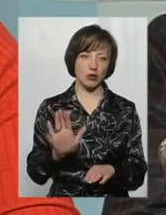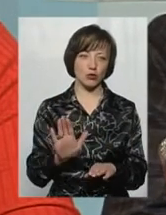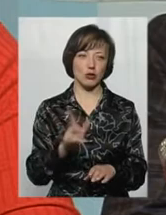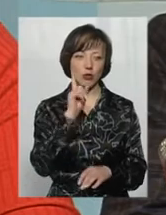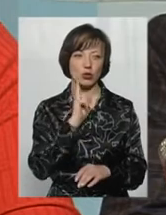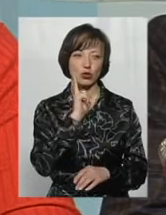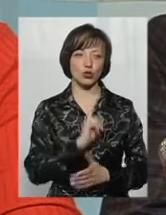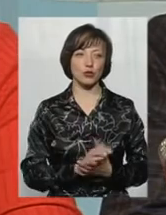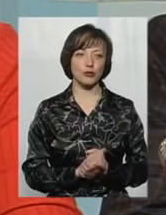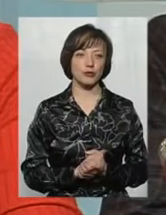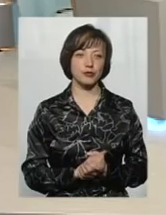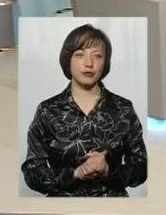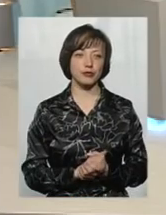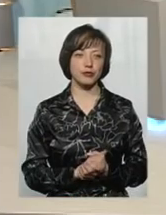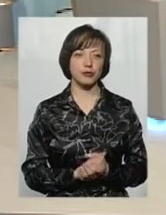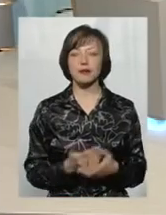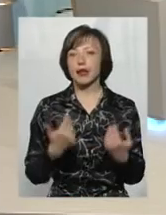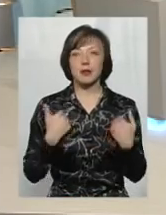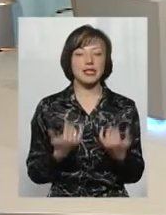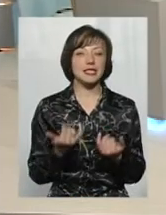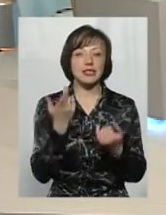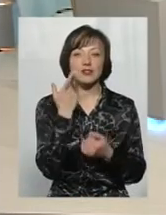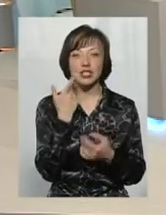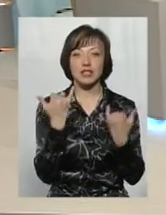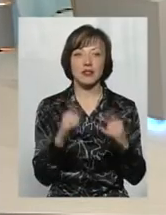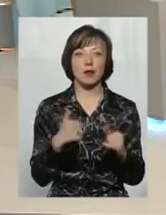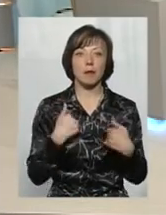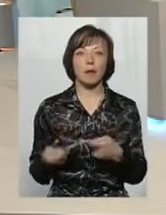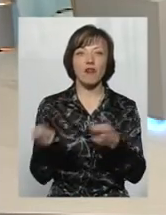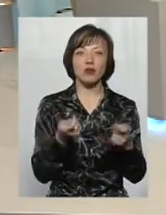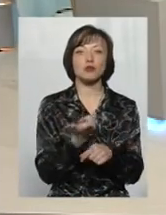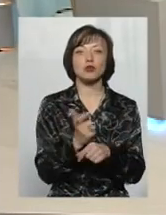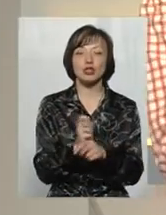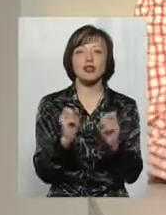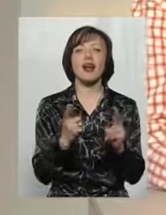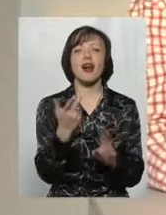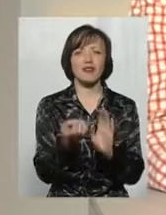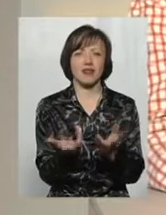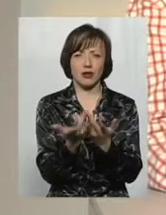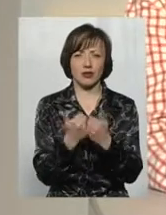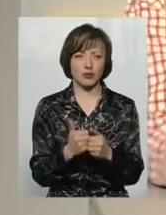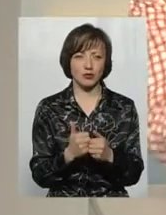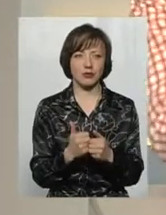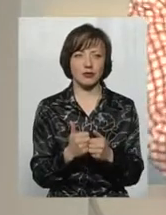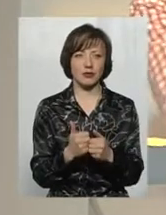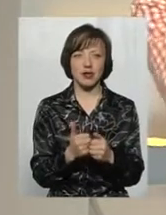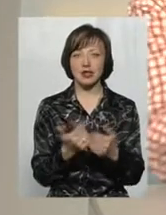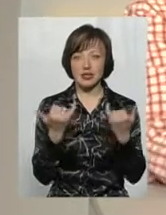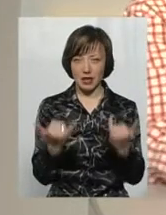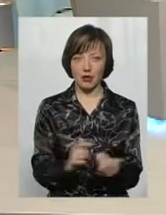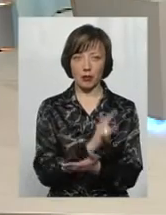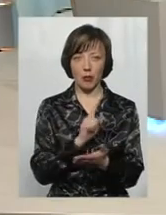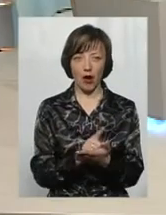що. Ну от мене завжди дивує просто, коли ми возимо більше і так далі. Як їх рахують? Буде от, облік. От зараз має